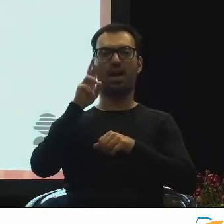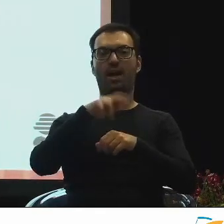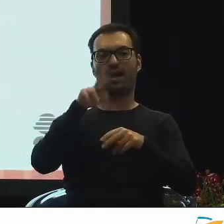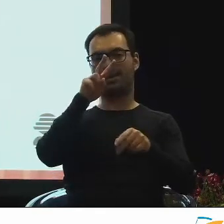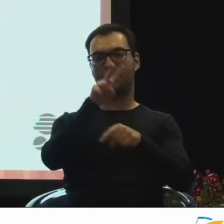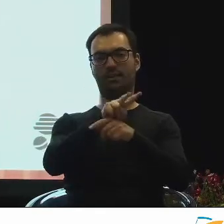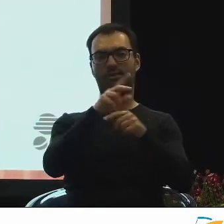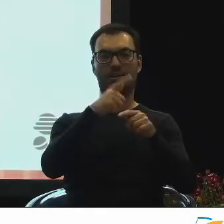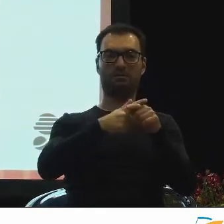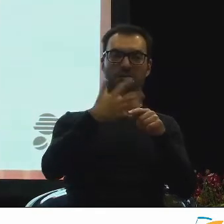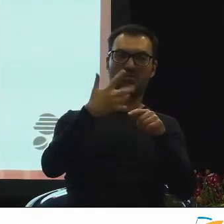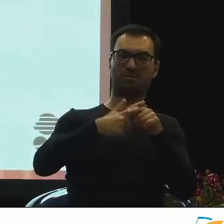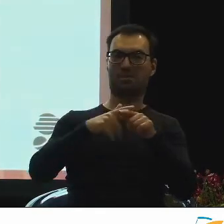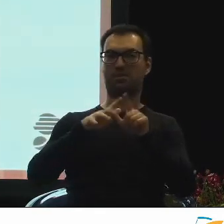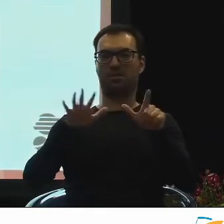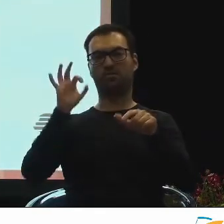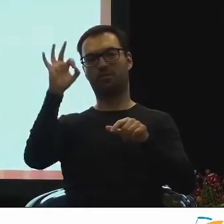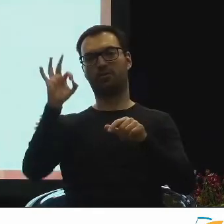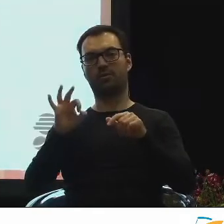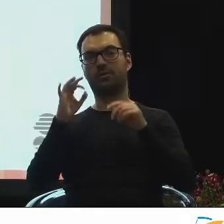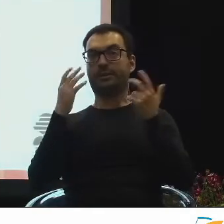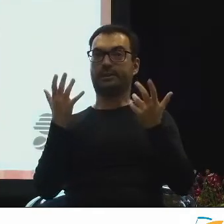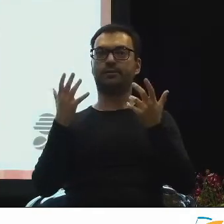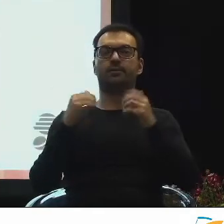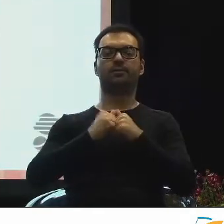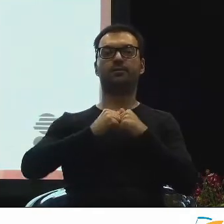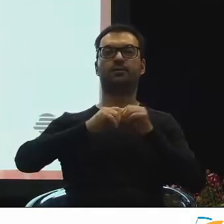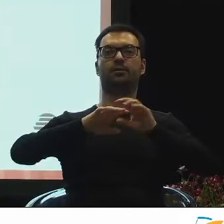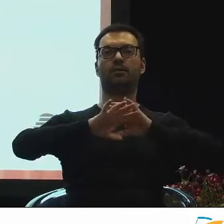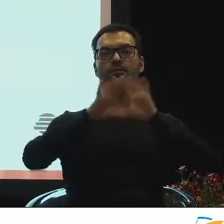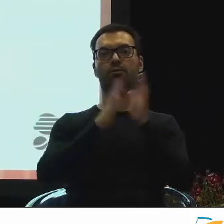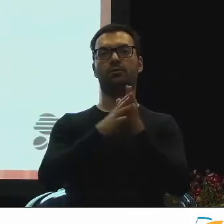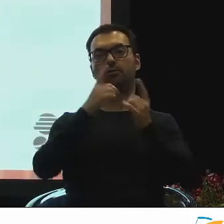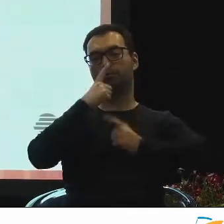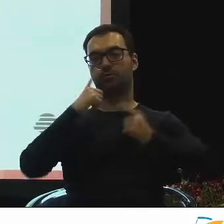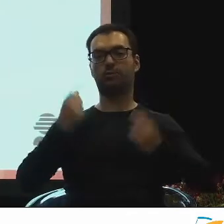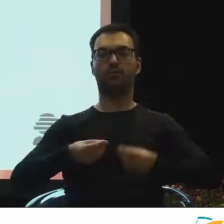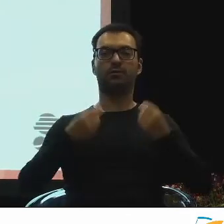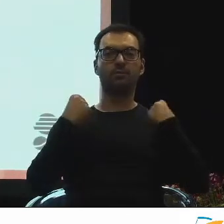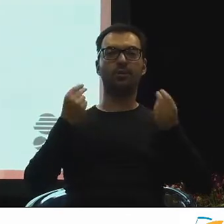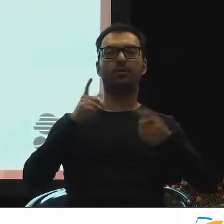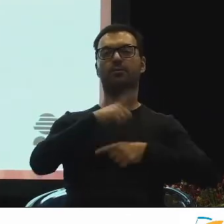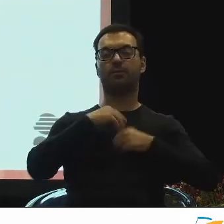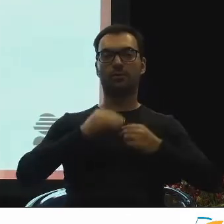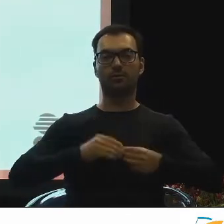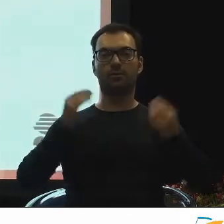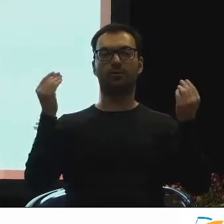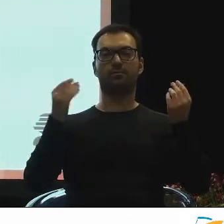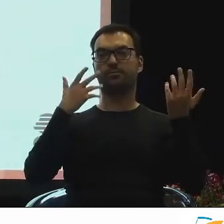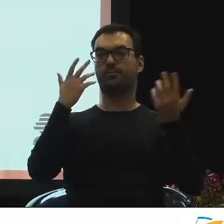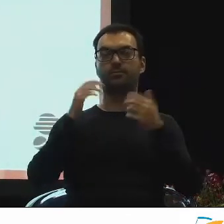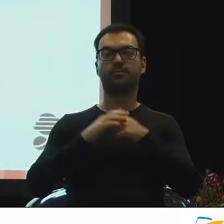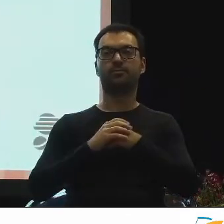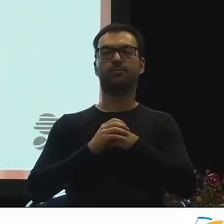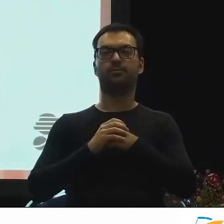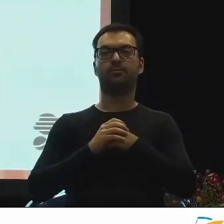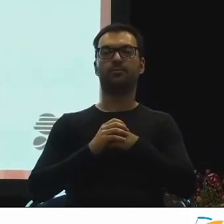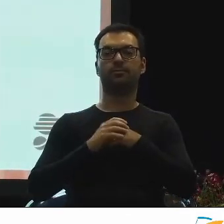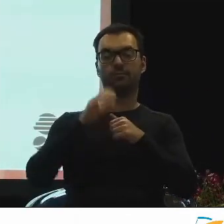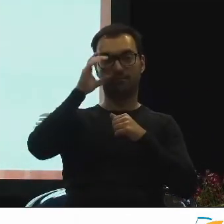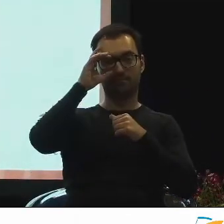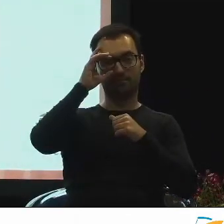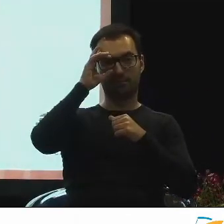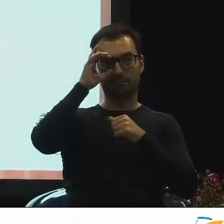jakieś 25-27%. No i można by powiedzieć, wszystko wspaniale, pięknie, rozwijamy się i tak dalej. Tylko że